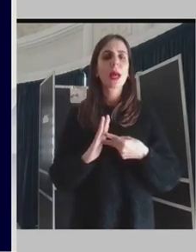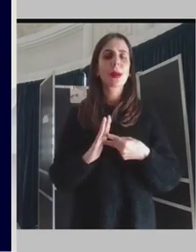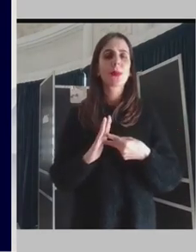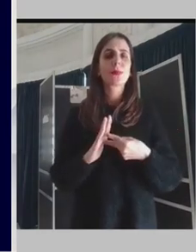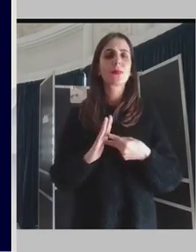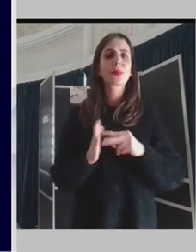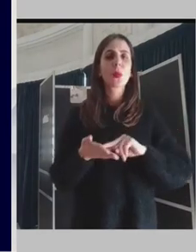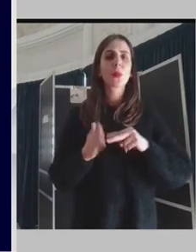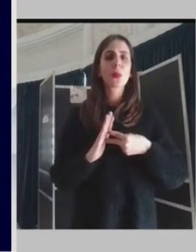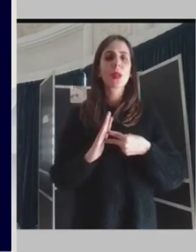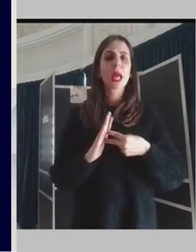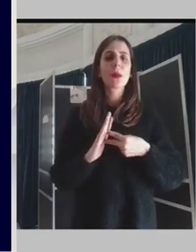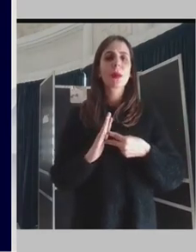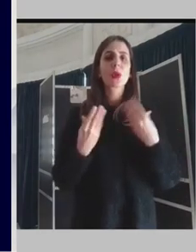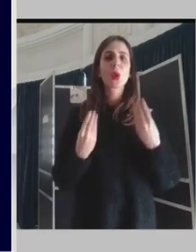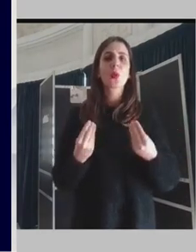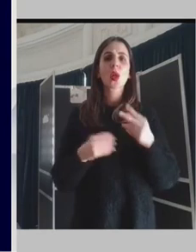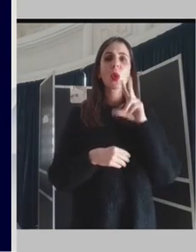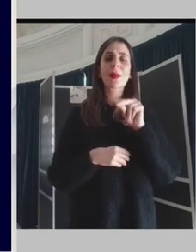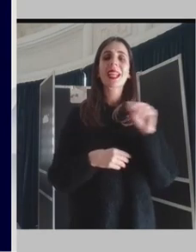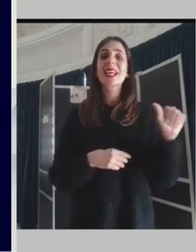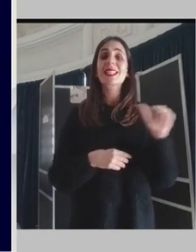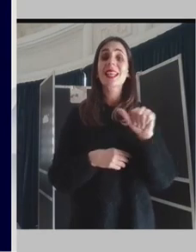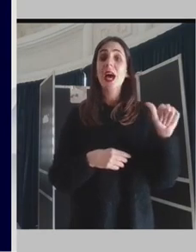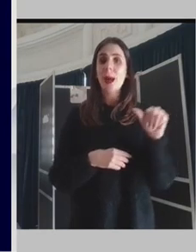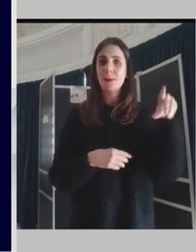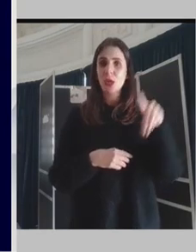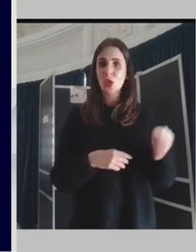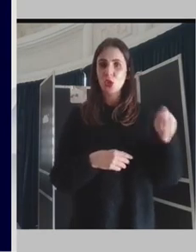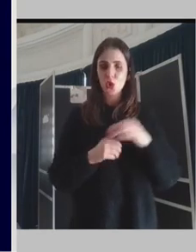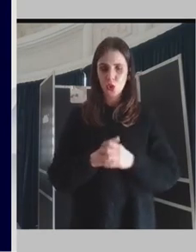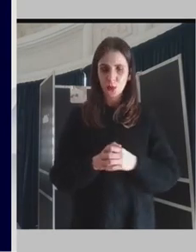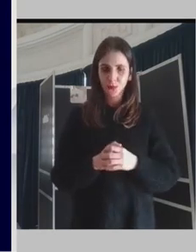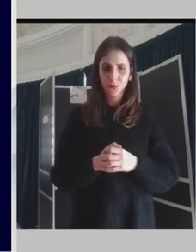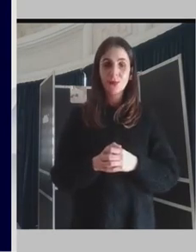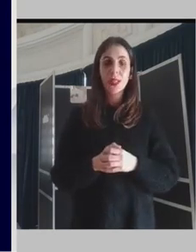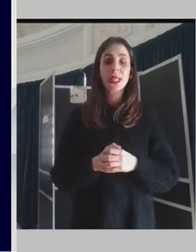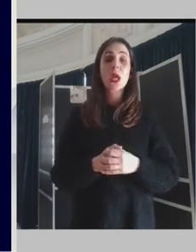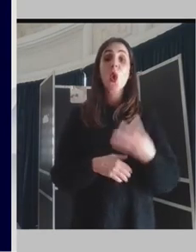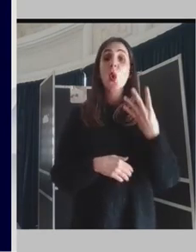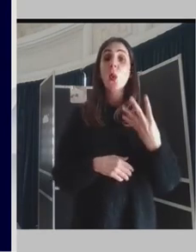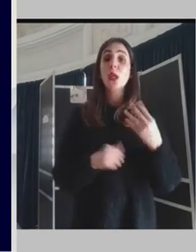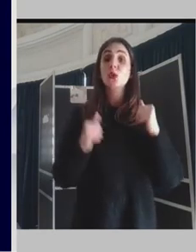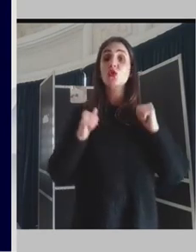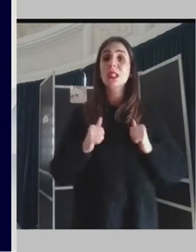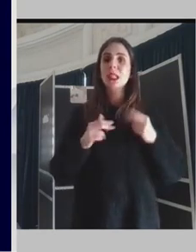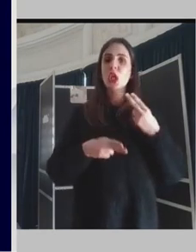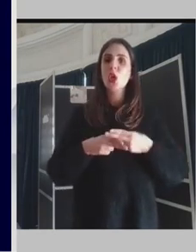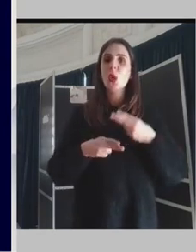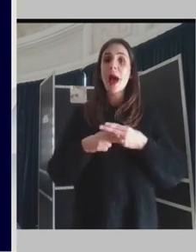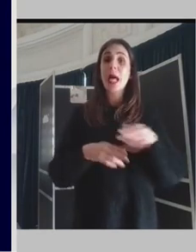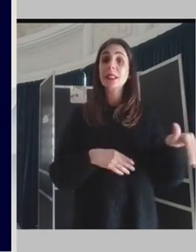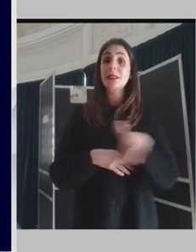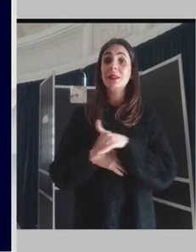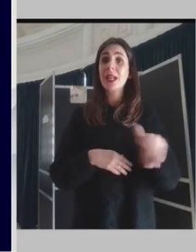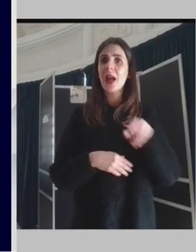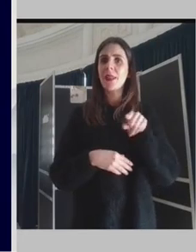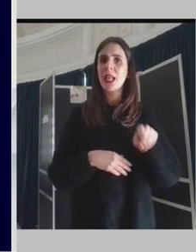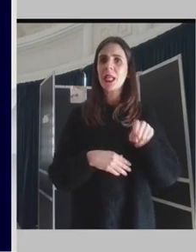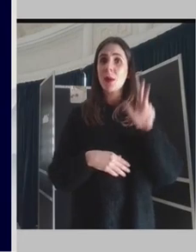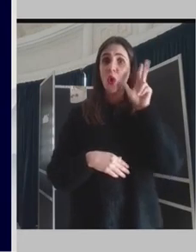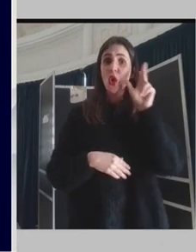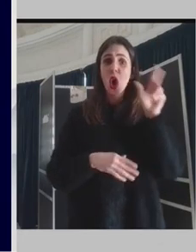quando ha parlato di Sara di Pietrantonio. Cioè, quattro persone, quattro cittadini che sono passati mentre lei